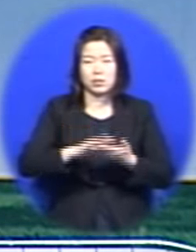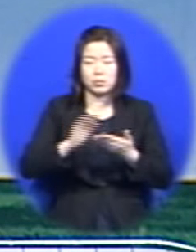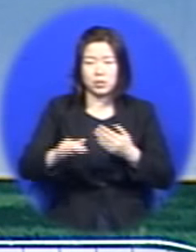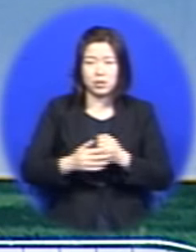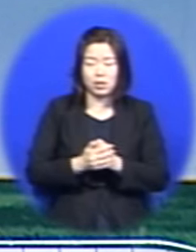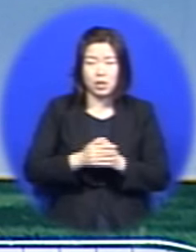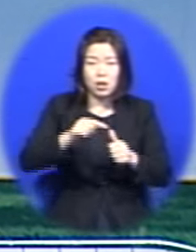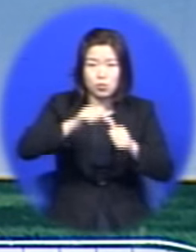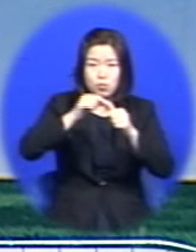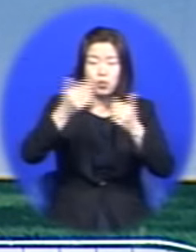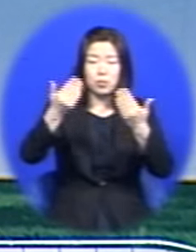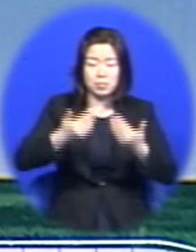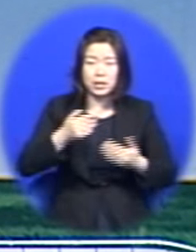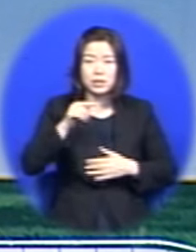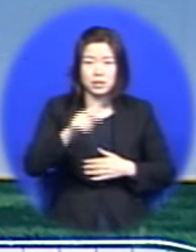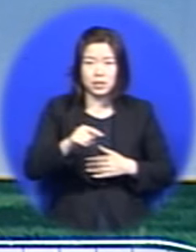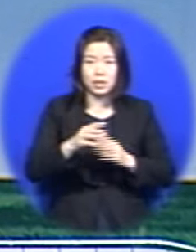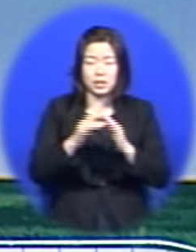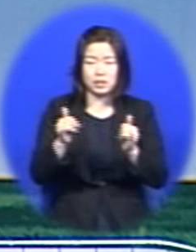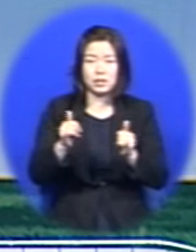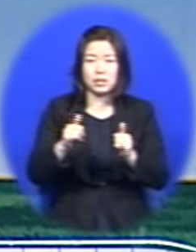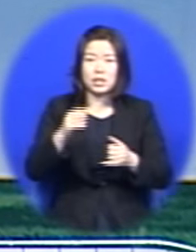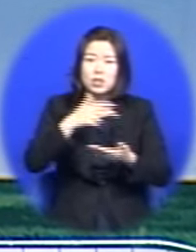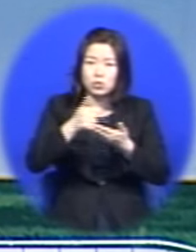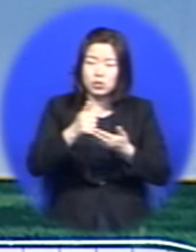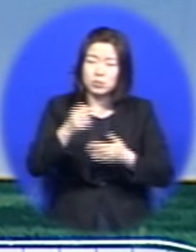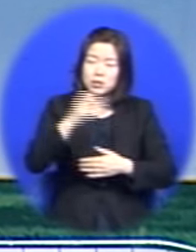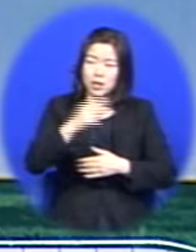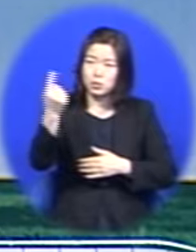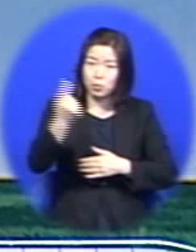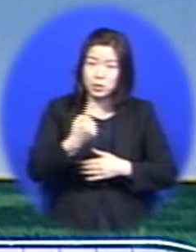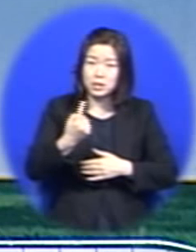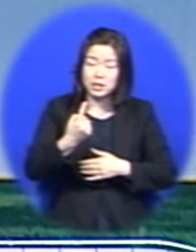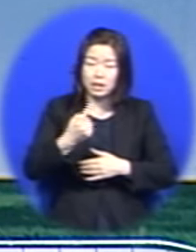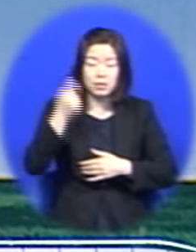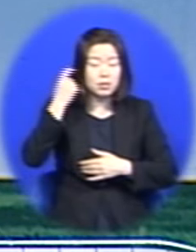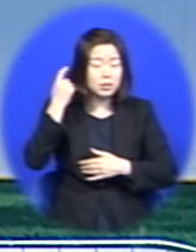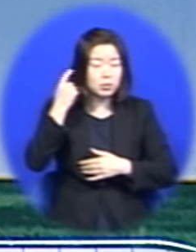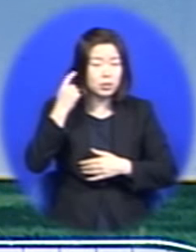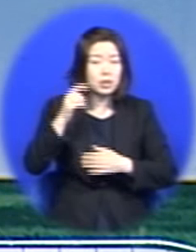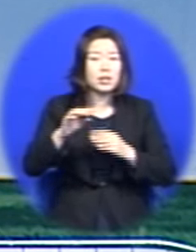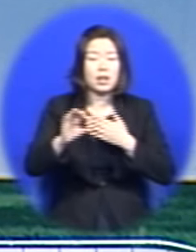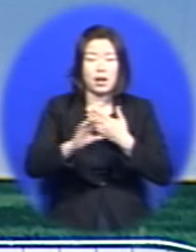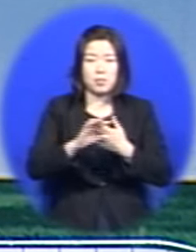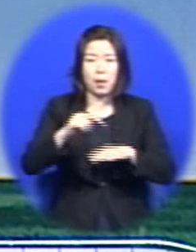구원받은 자는요, 주님이 다시 오신다는 소식을 들으면 마음속으로부터 기뻐요.